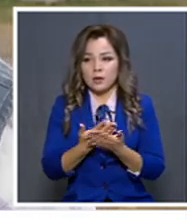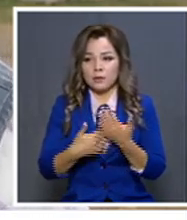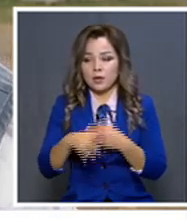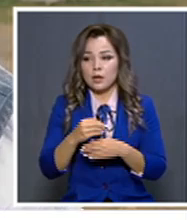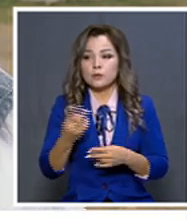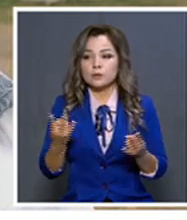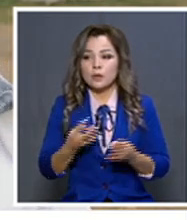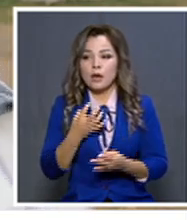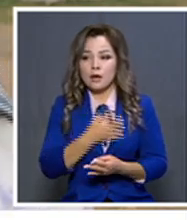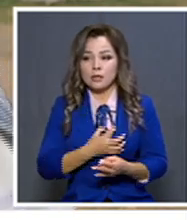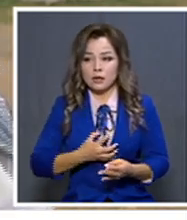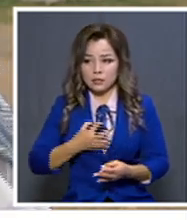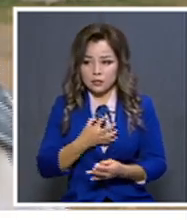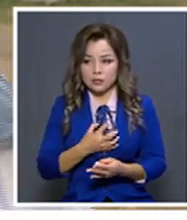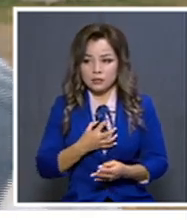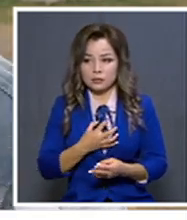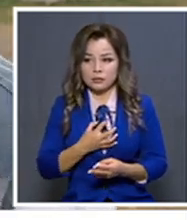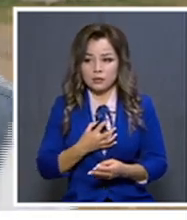қажетті.